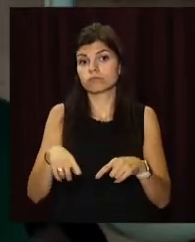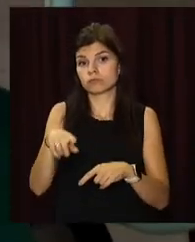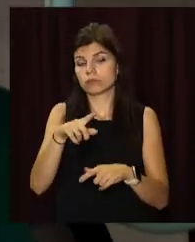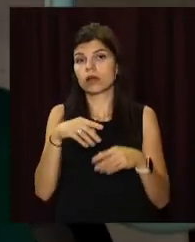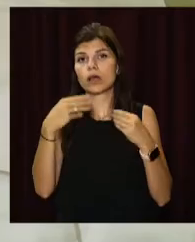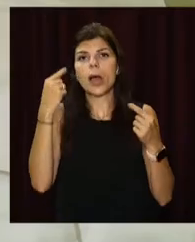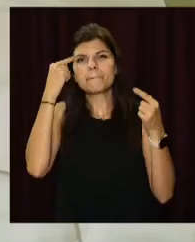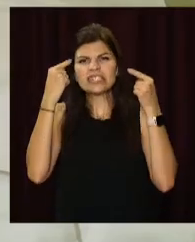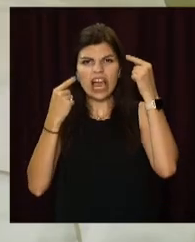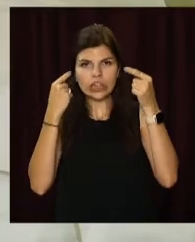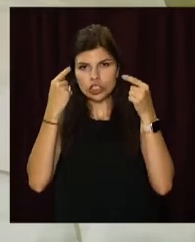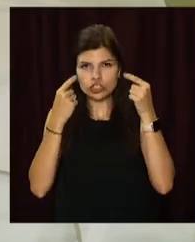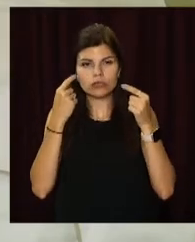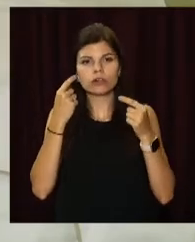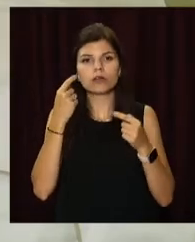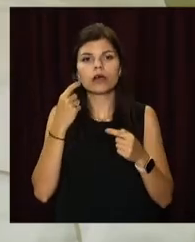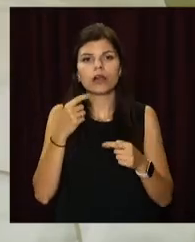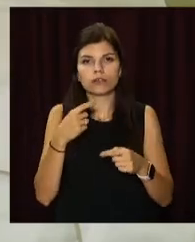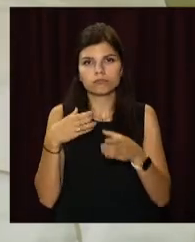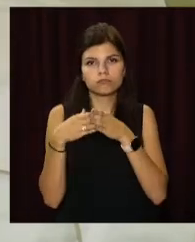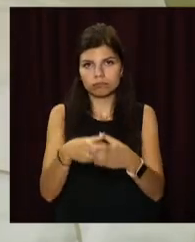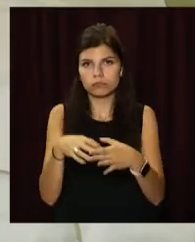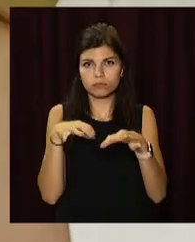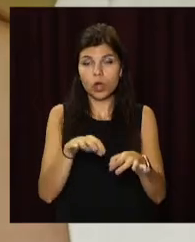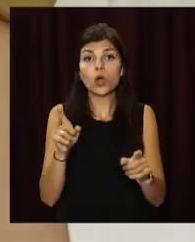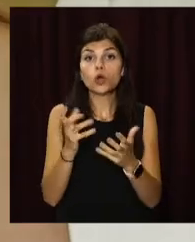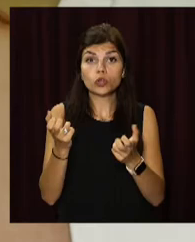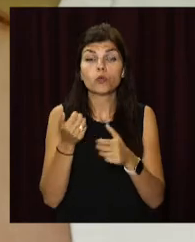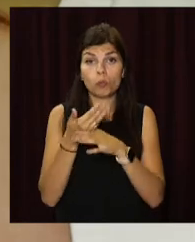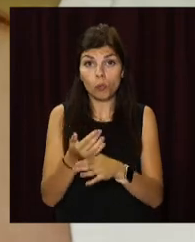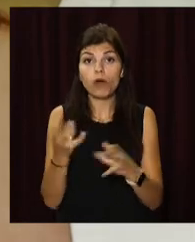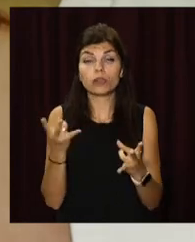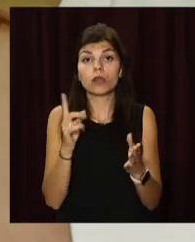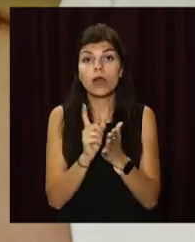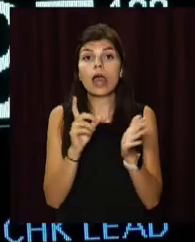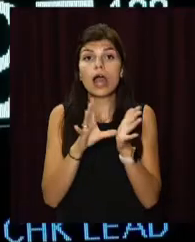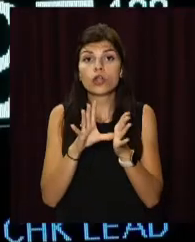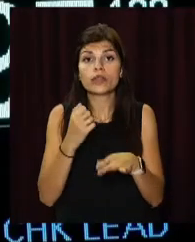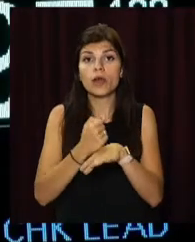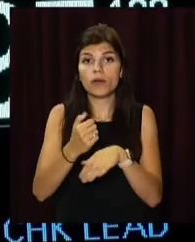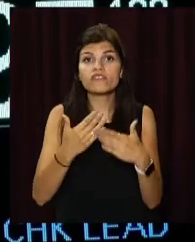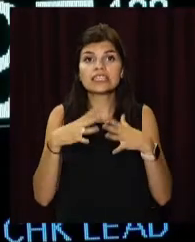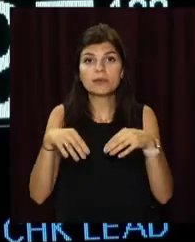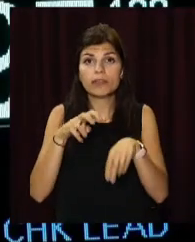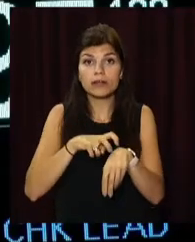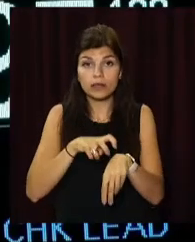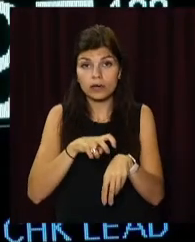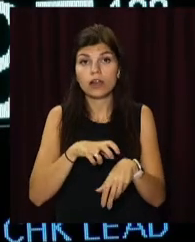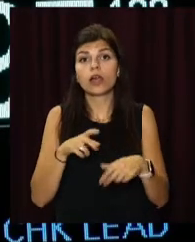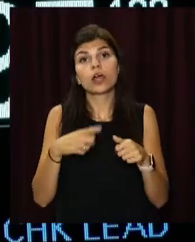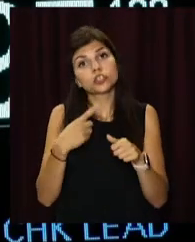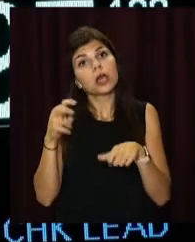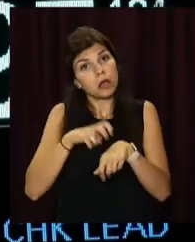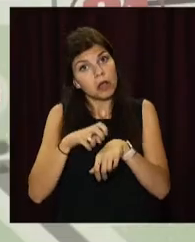надання психіатричної допомоги мобільними бригадами. Щоб отримати допомогу, треба мати електронне направлення від сімейного лікаря. Чи